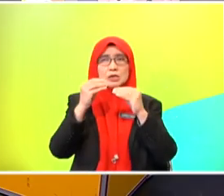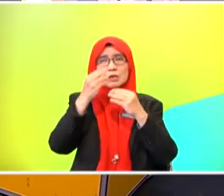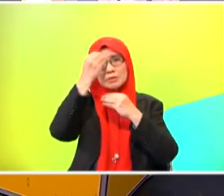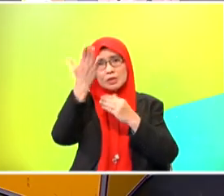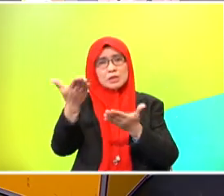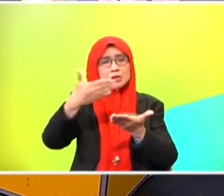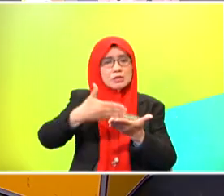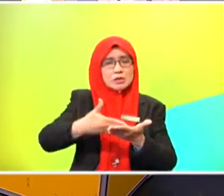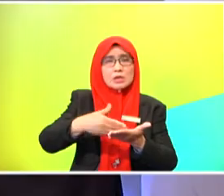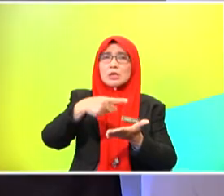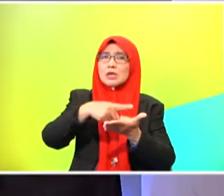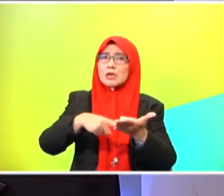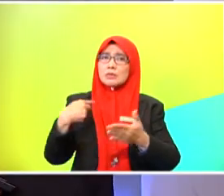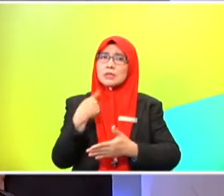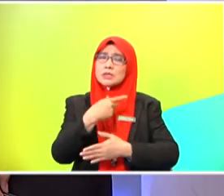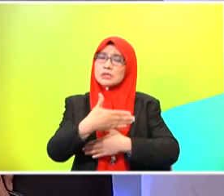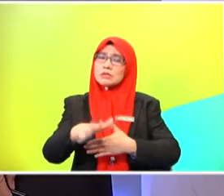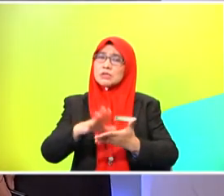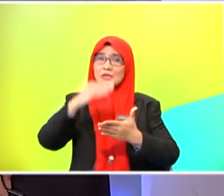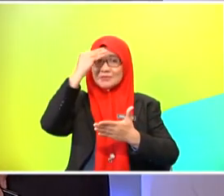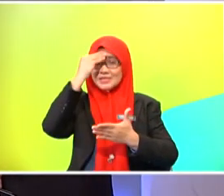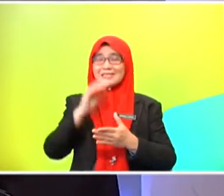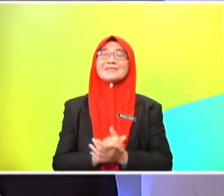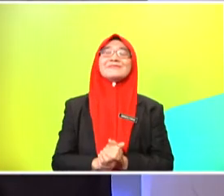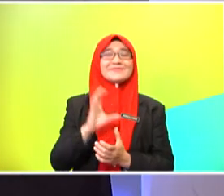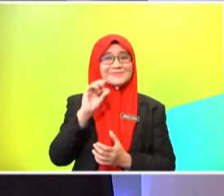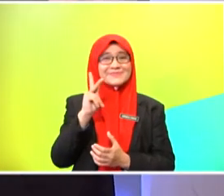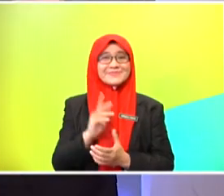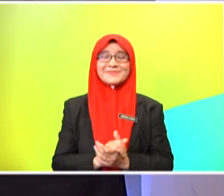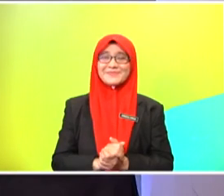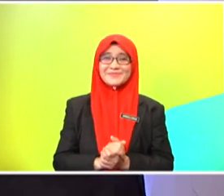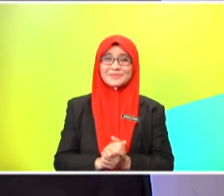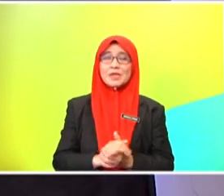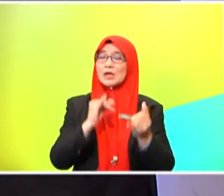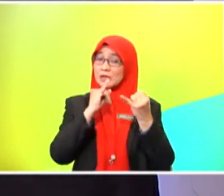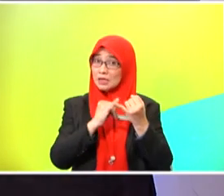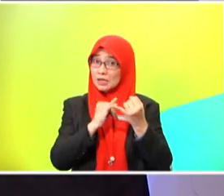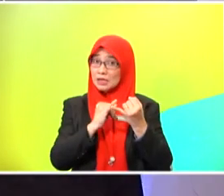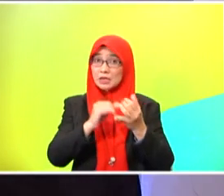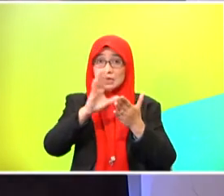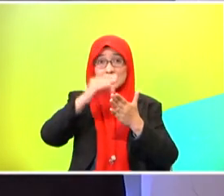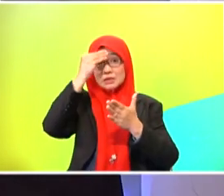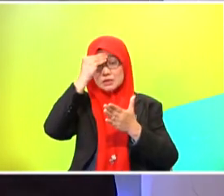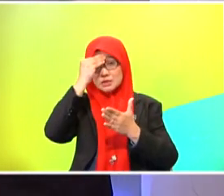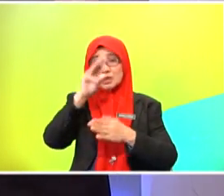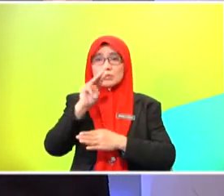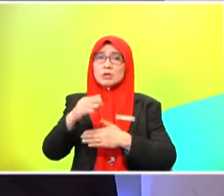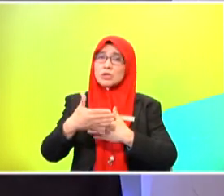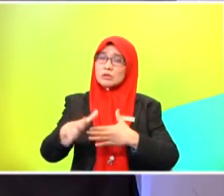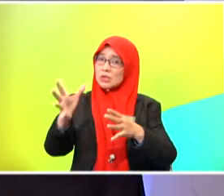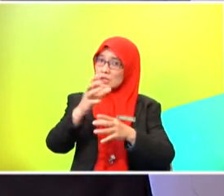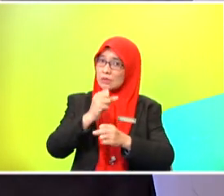untuk sesi pembelajaran kita pada hari ini kepada murid-murid di rumah. Silakan. Okey, nampaknya di akhir pembelajaran pada hari ini, murid telah